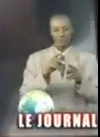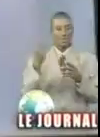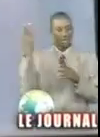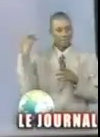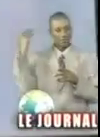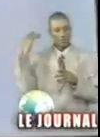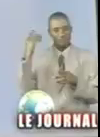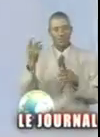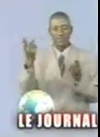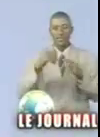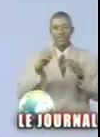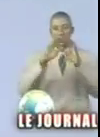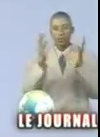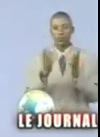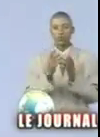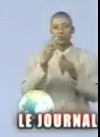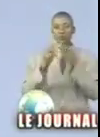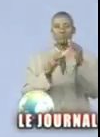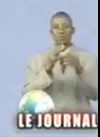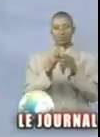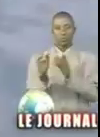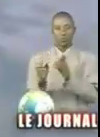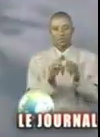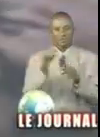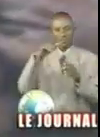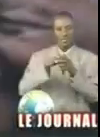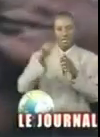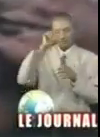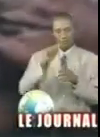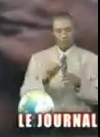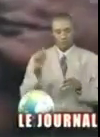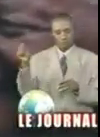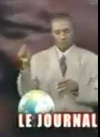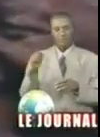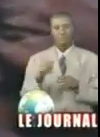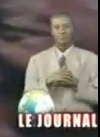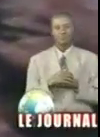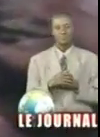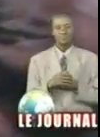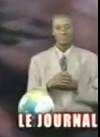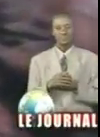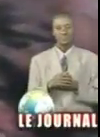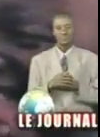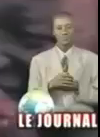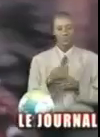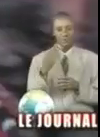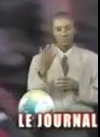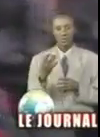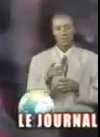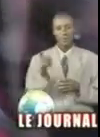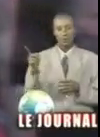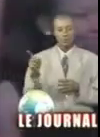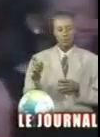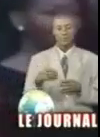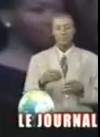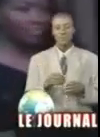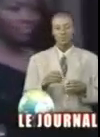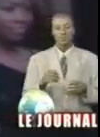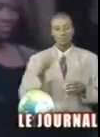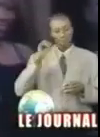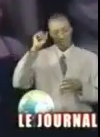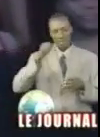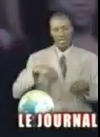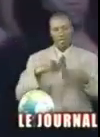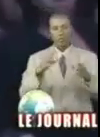Monde de football organisée par la République sud-africaine. Illustre personnalité qui a mené toute sa vie le combat de la paix, de